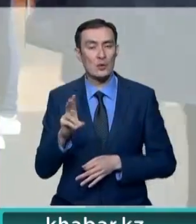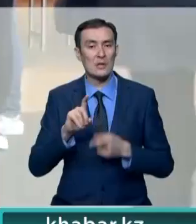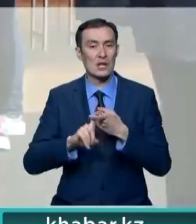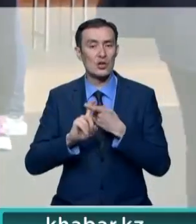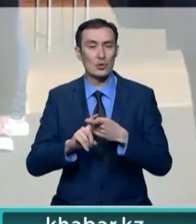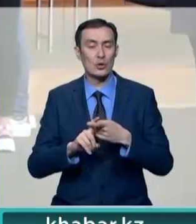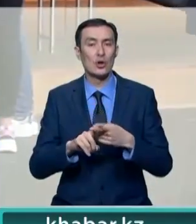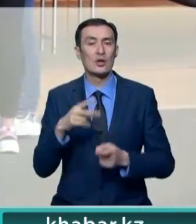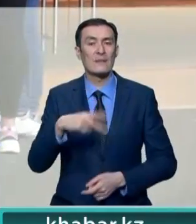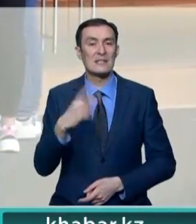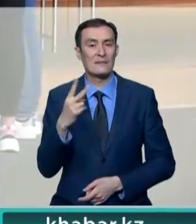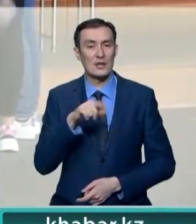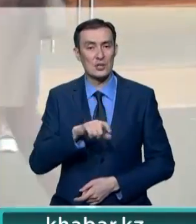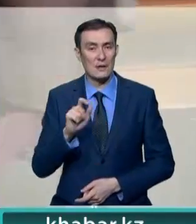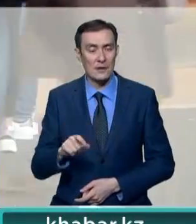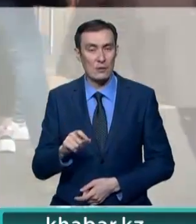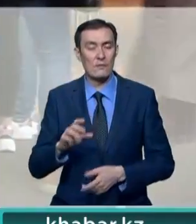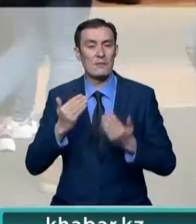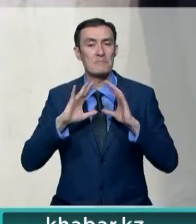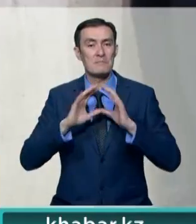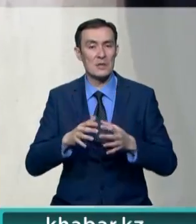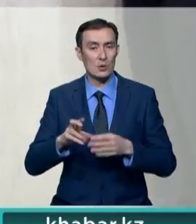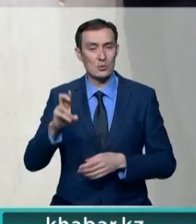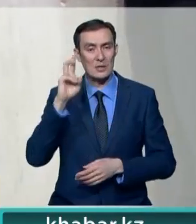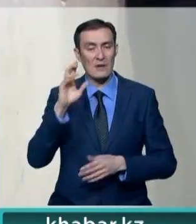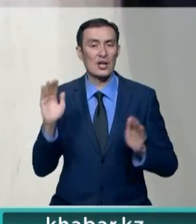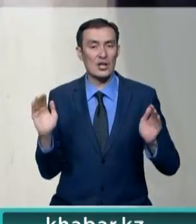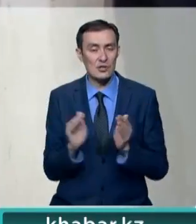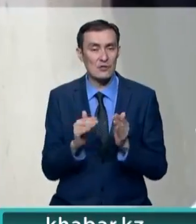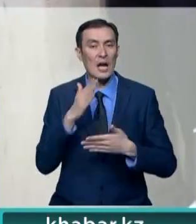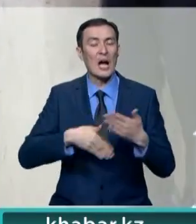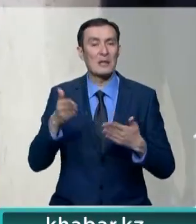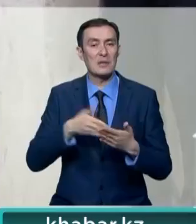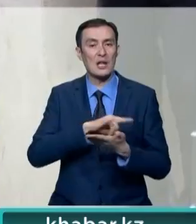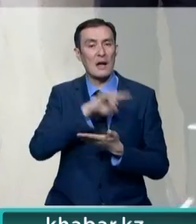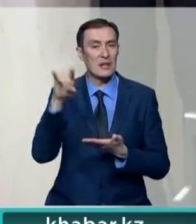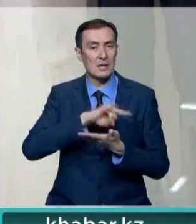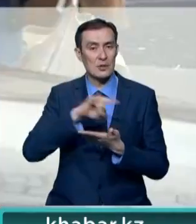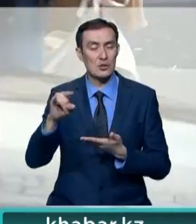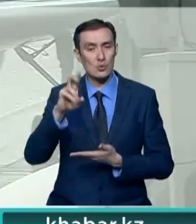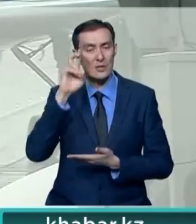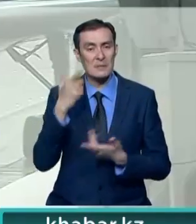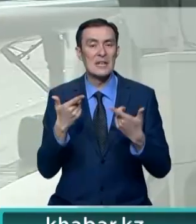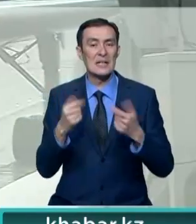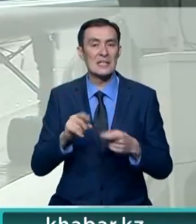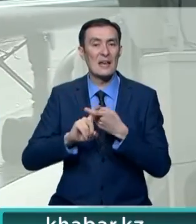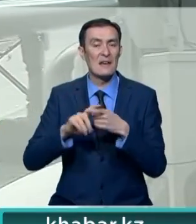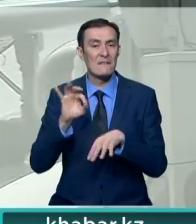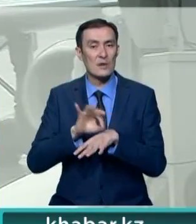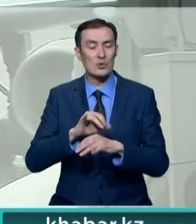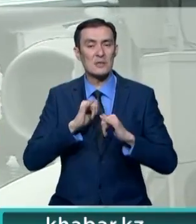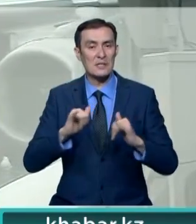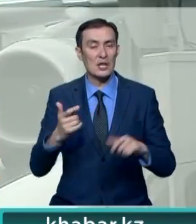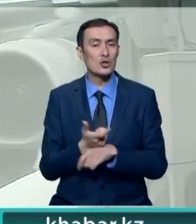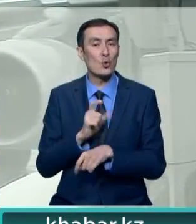зараженных достигло 22 человек. По всему миру страны ограничивают и даже отменяют авиасообщения с государствами, где коронавирус